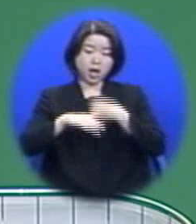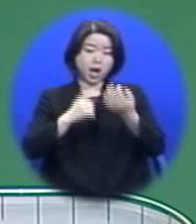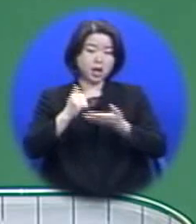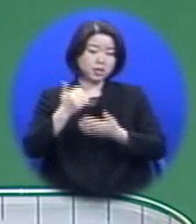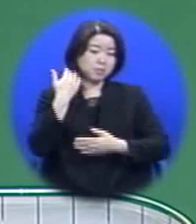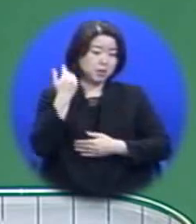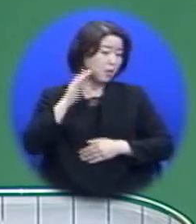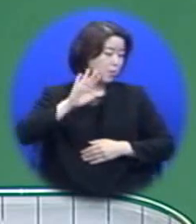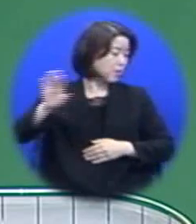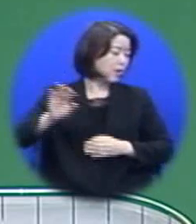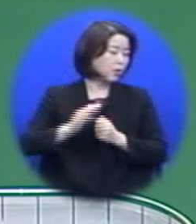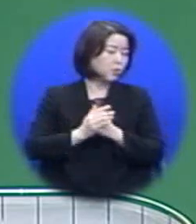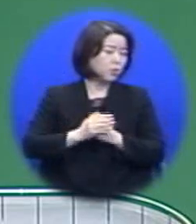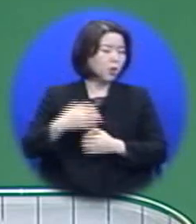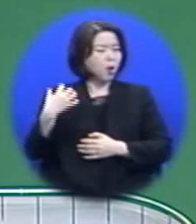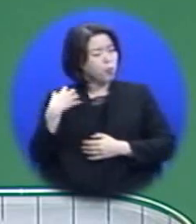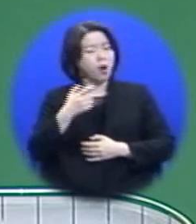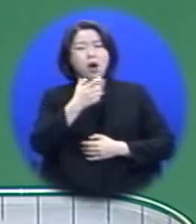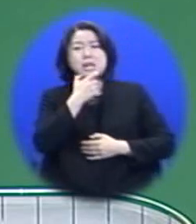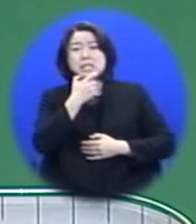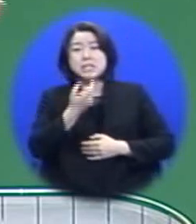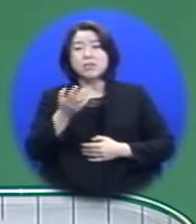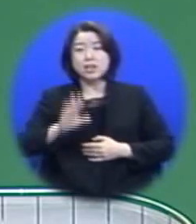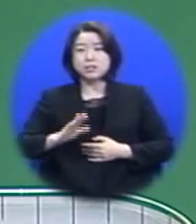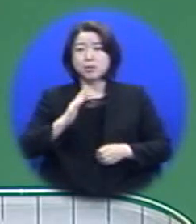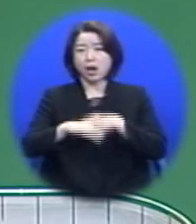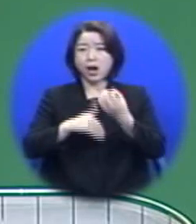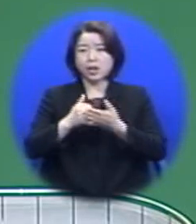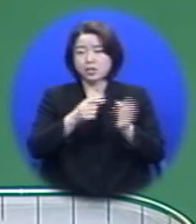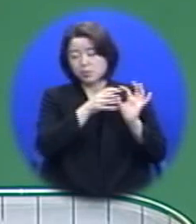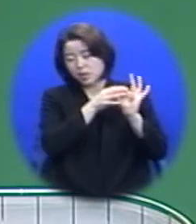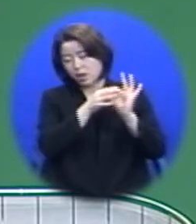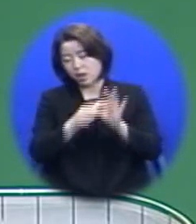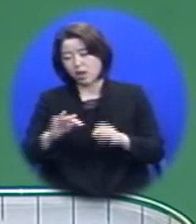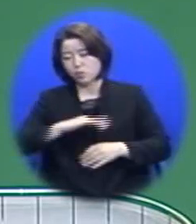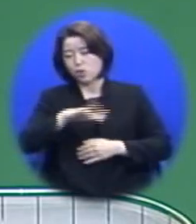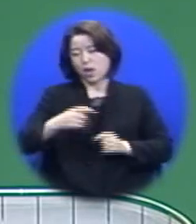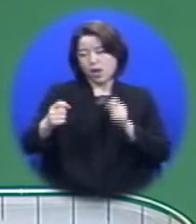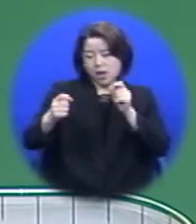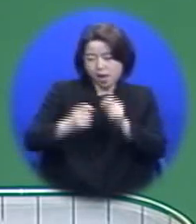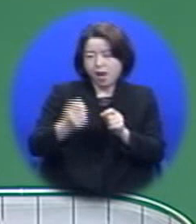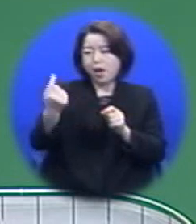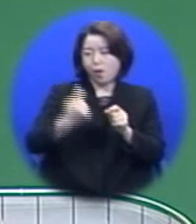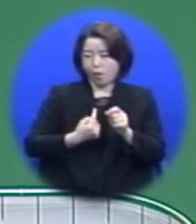부담스럽게 생각하고 싫어하는데도 하나님은 계속해서 우리에게 가까이 오시는